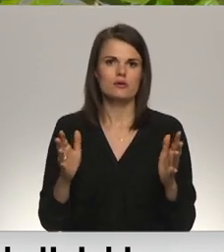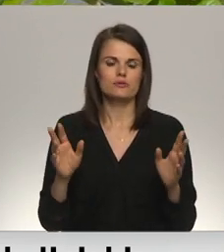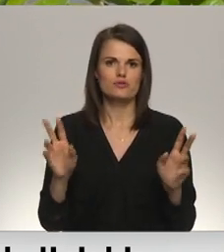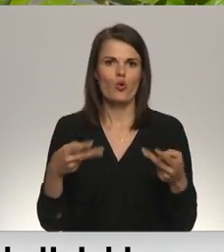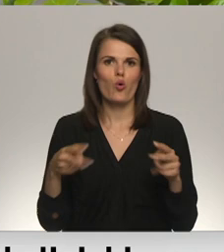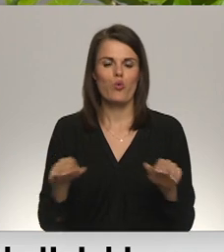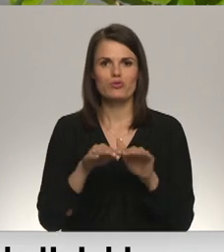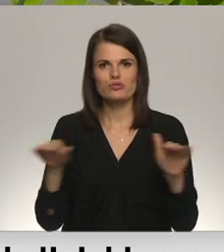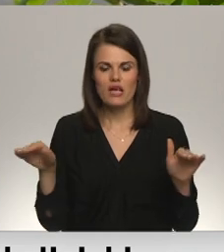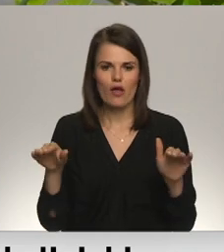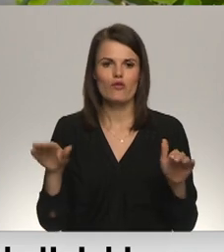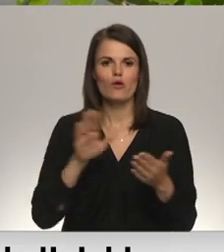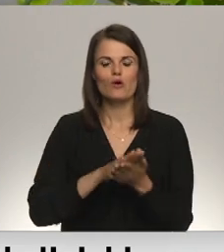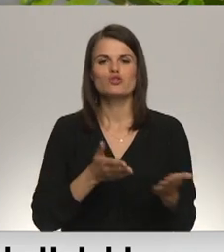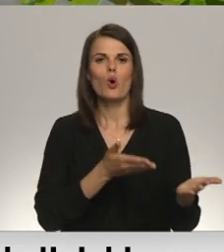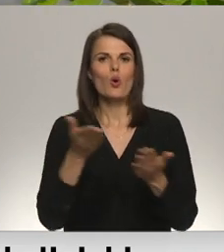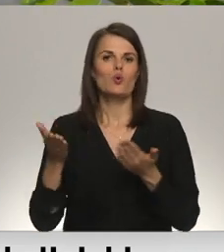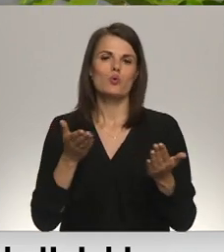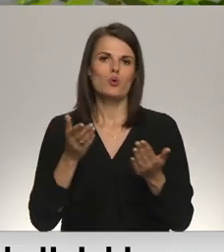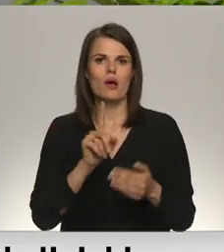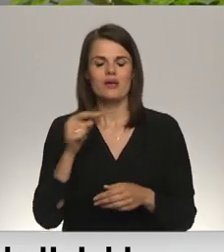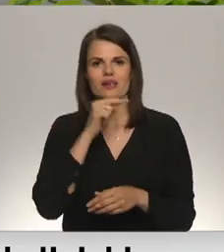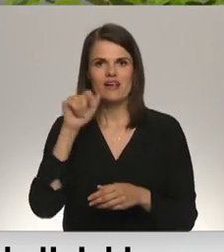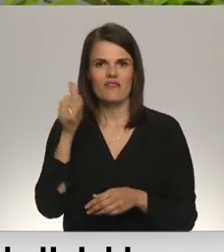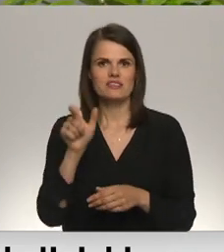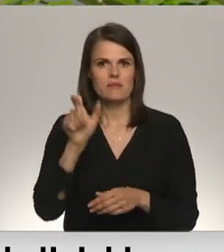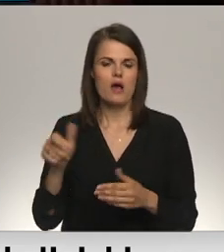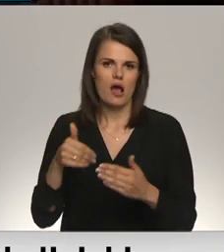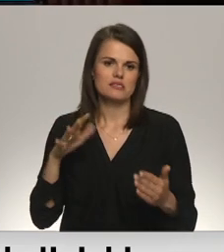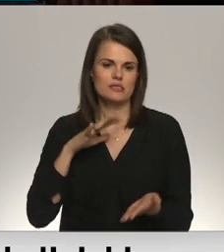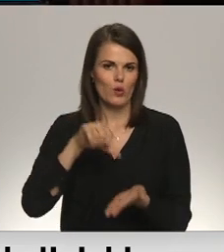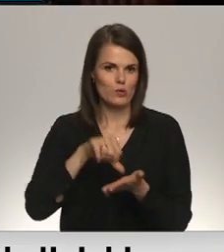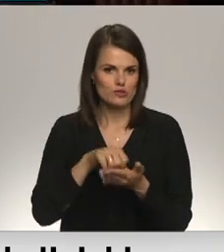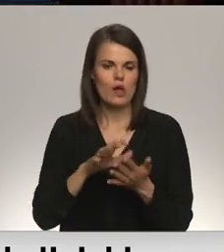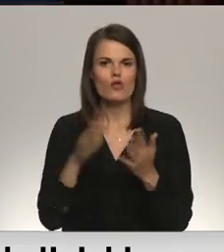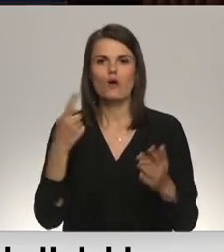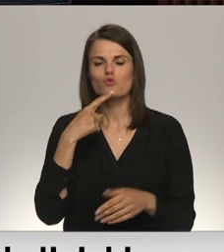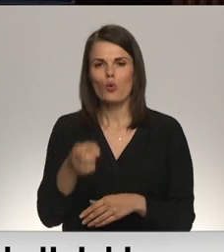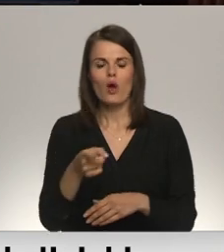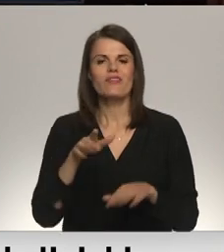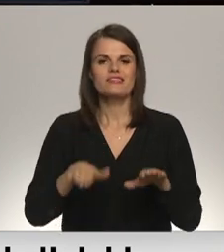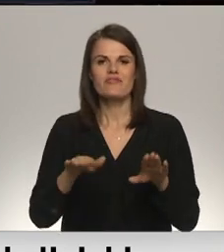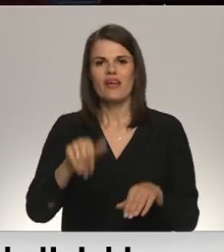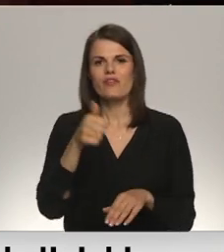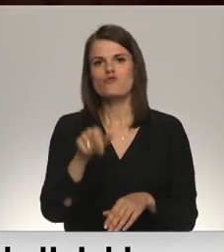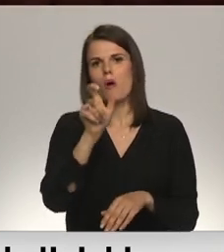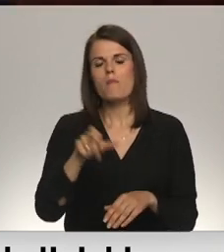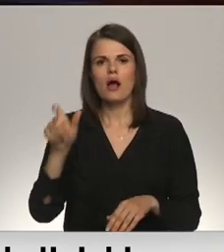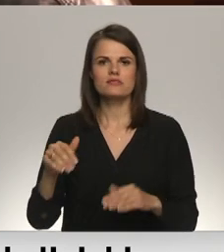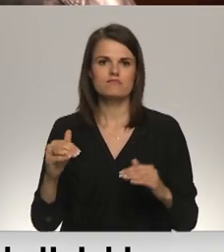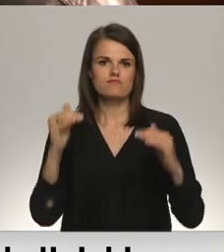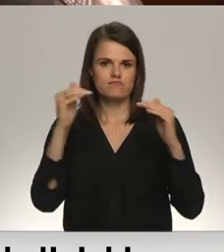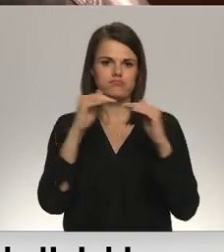klubu skatuves, uz kurām ir Krievijas mākslinieki uzstājušies. Ja? Daudz ko noteiks arī vietējo mākslinieku latiņas